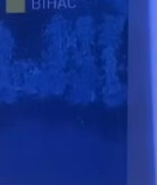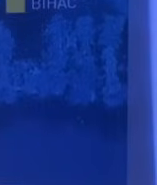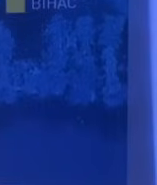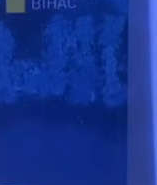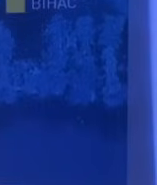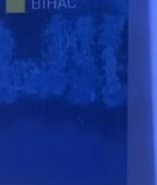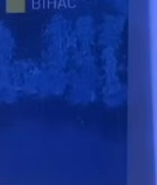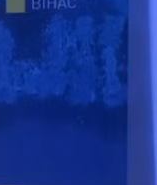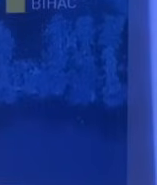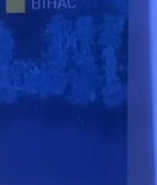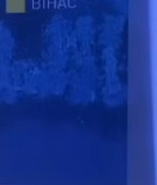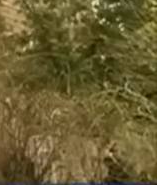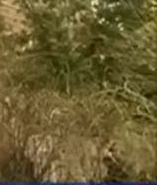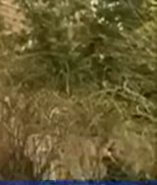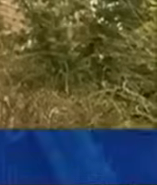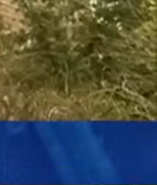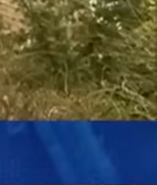sadržaj.